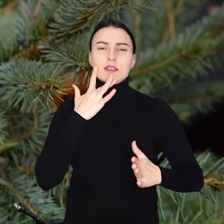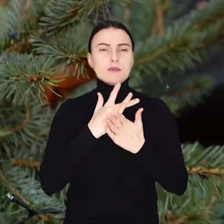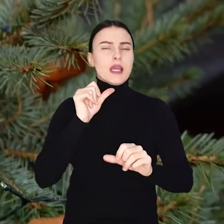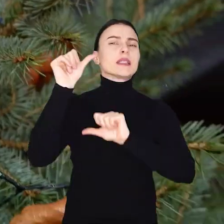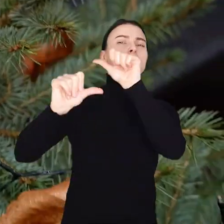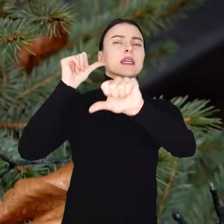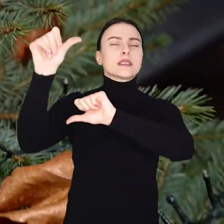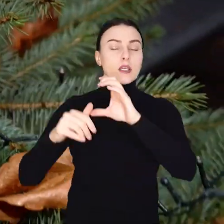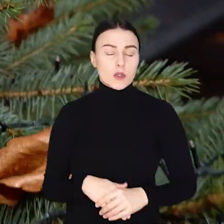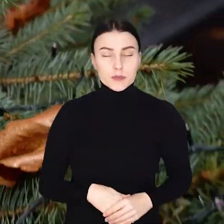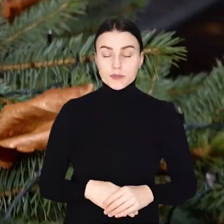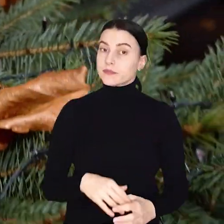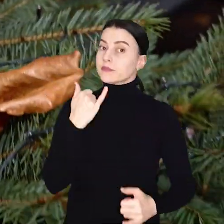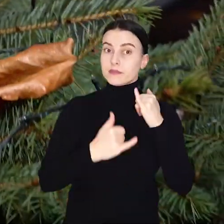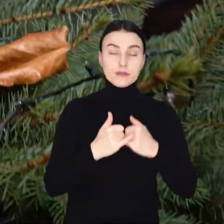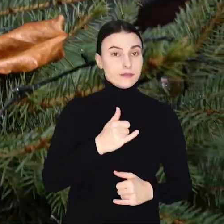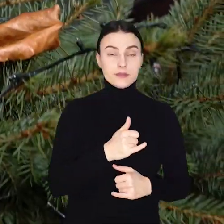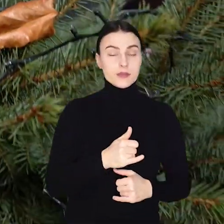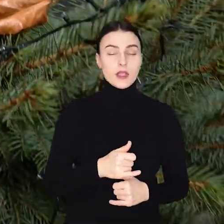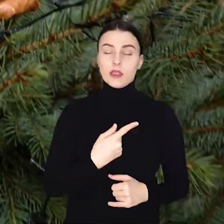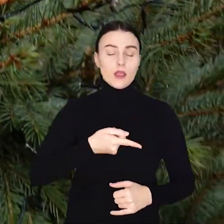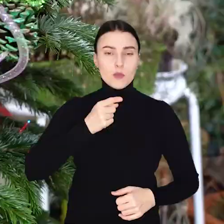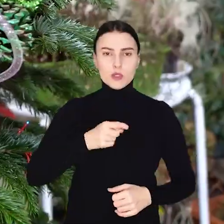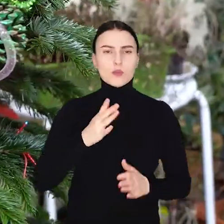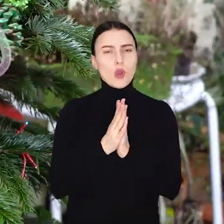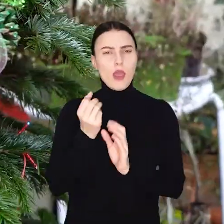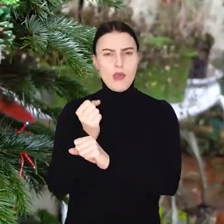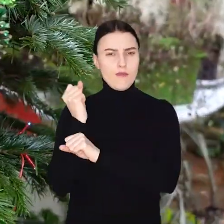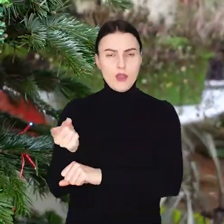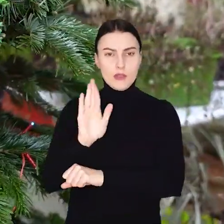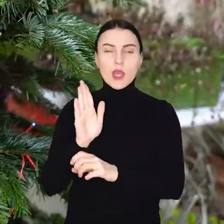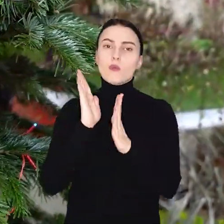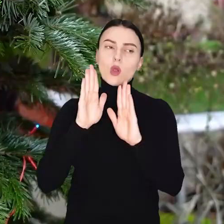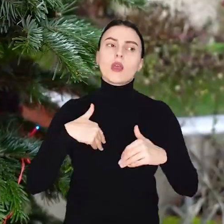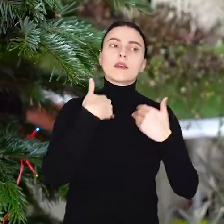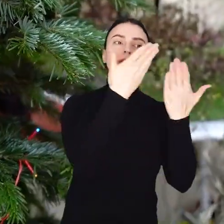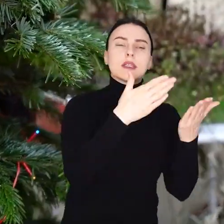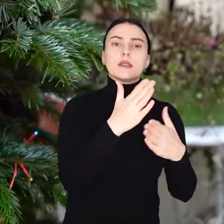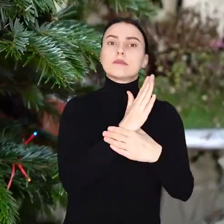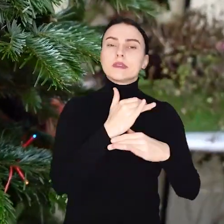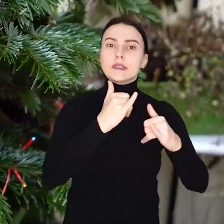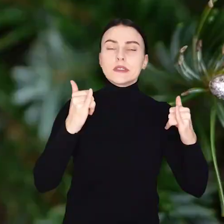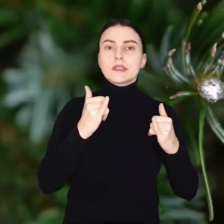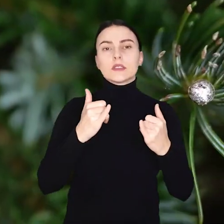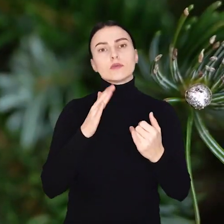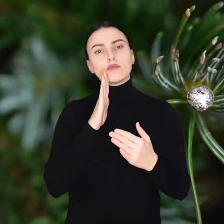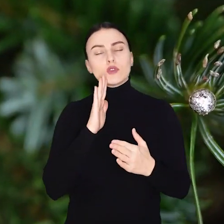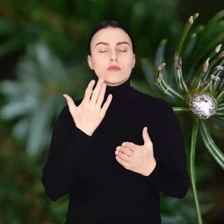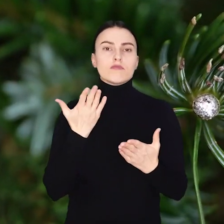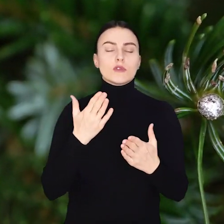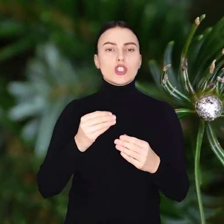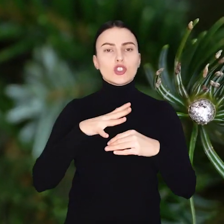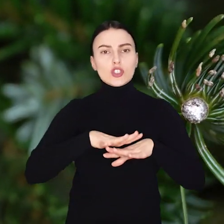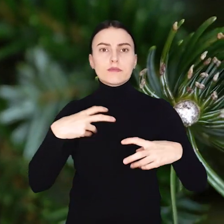używać w kolejnych latach. Jeżeli nie musimy, to nie wyrzucajmy, a na przykład oddajmy za pośrednictwem mediów